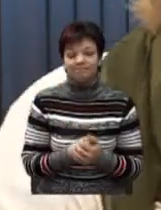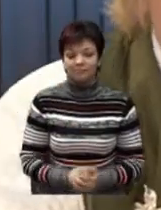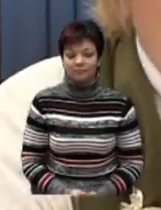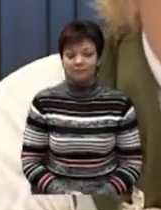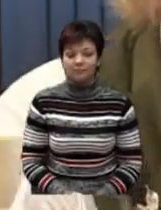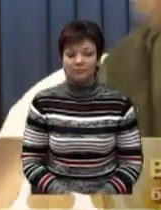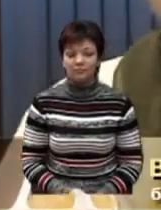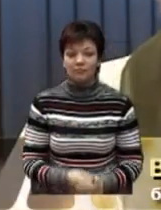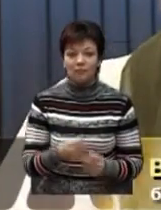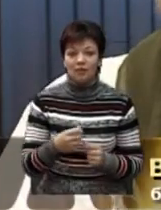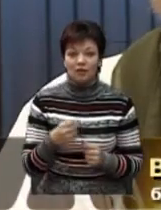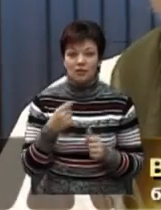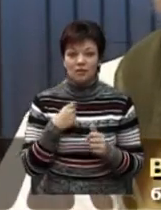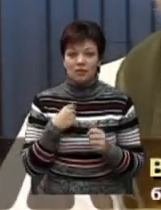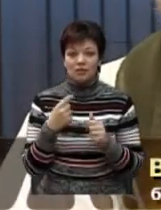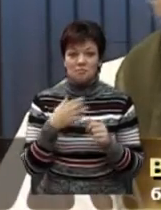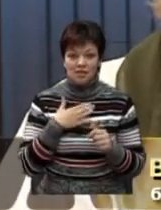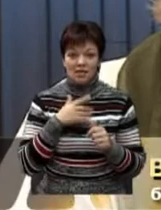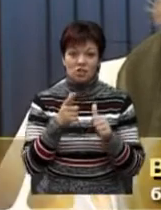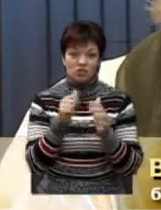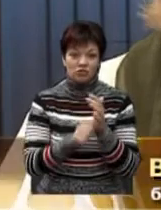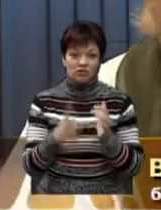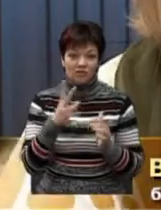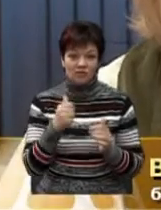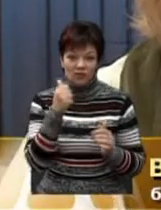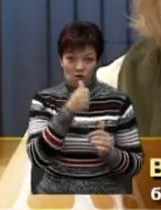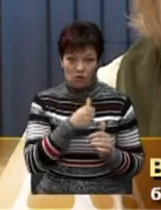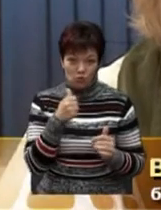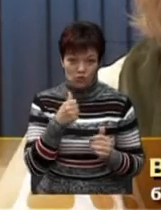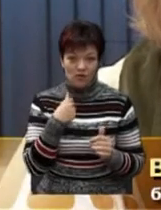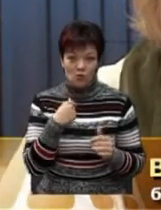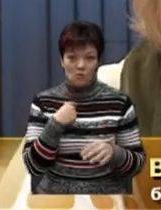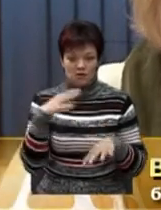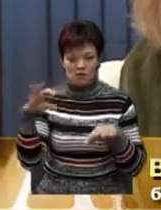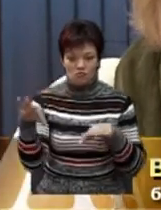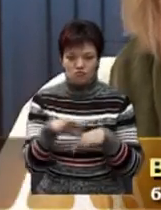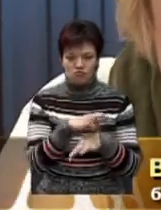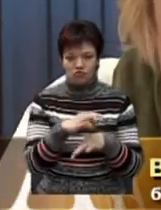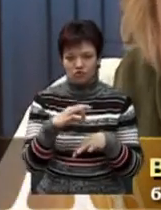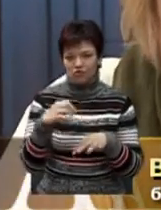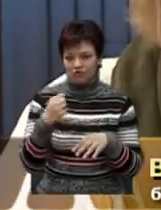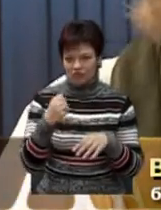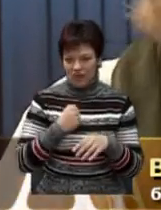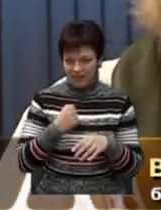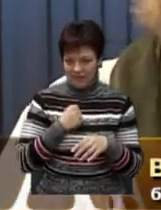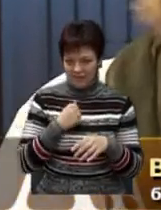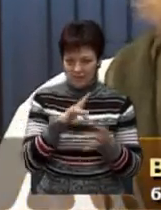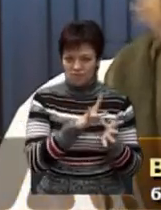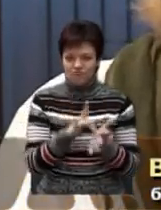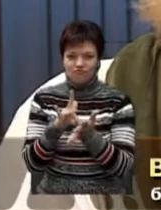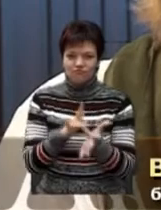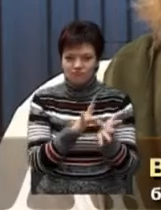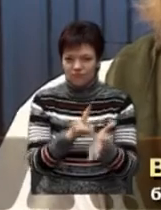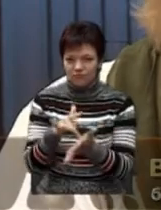зовут Сударкина Валентина Всеволодовна. Мне 62 года. Я жена военнослужащего полковника в отставке, проездила